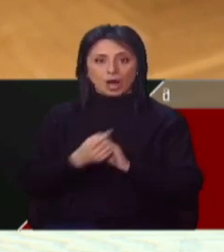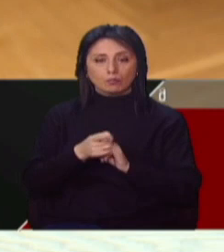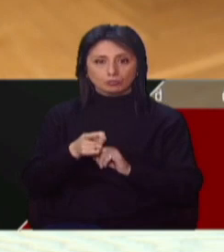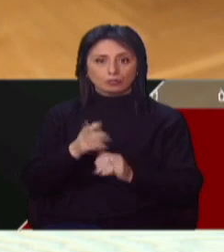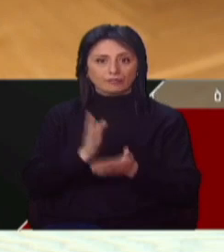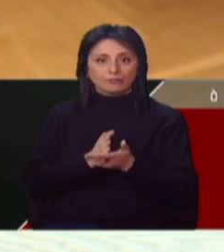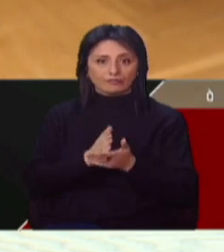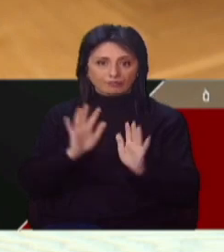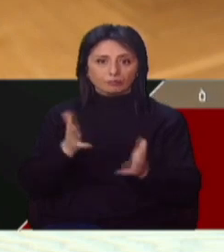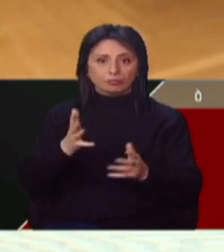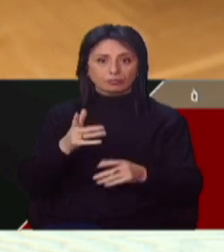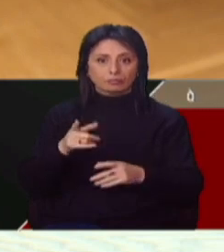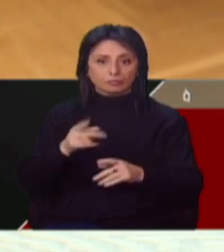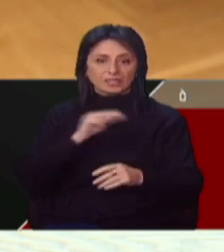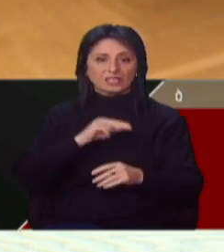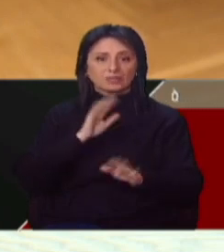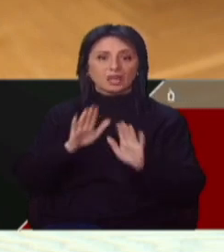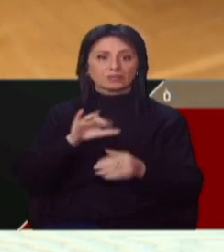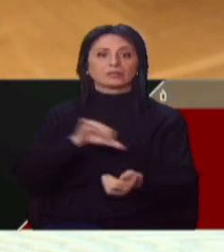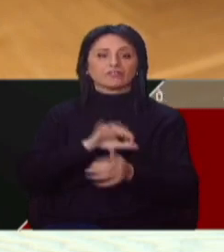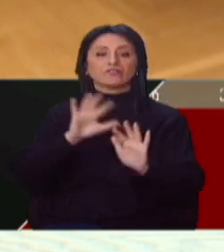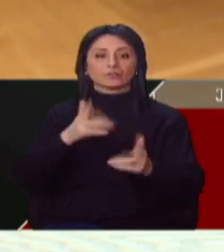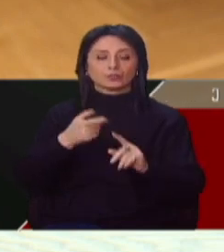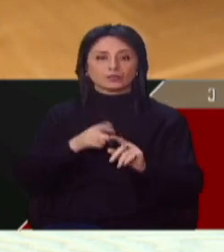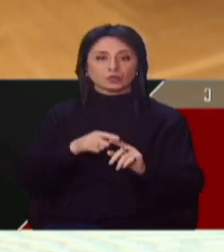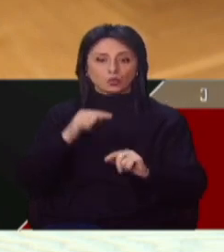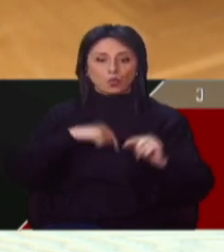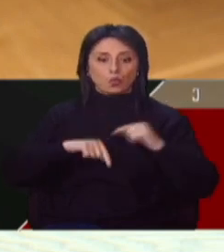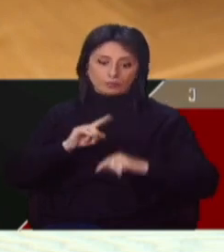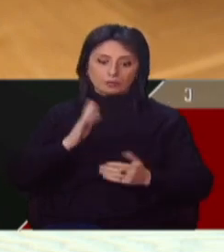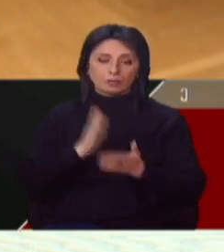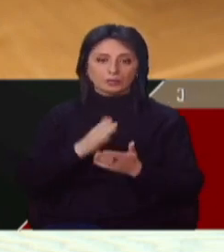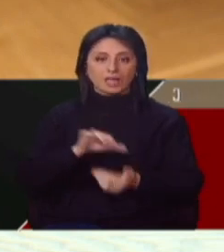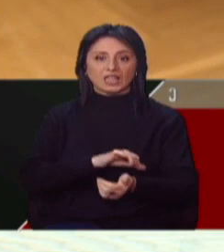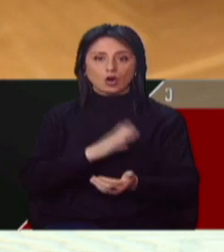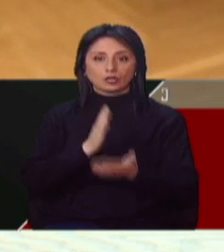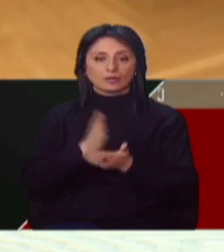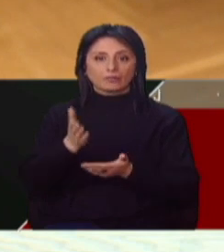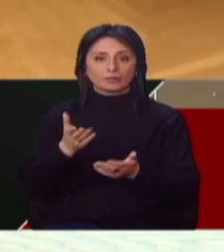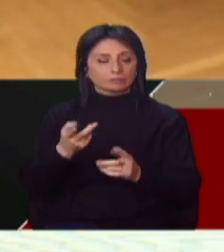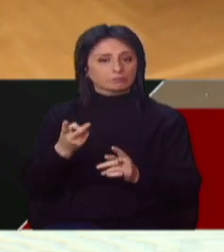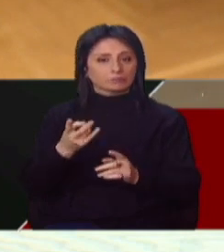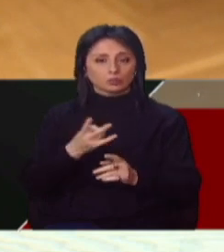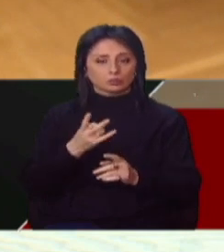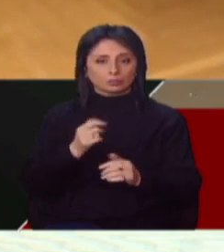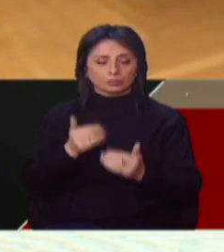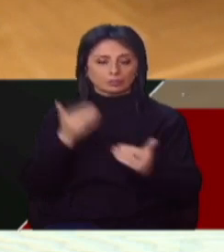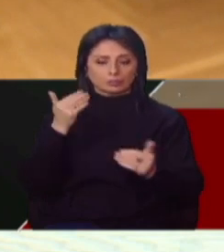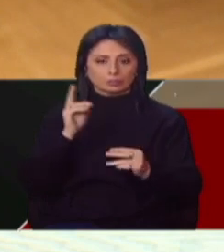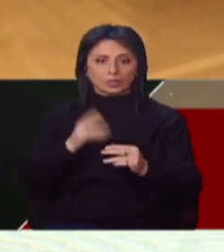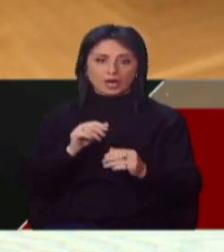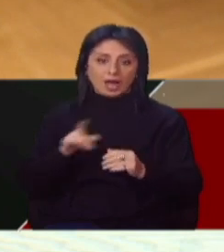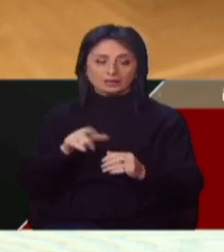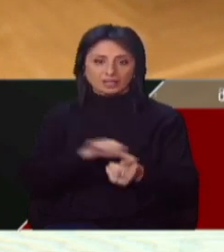ucides, am sa huris hemzuhanelis organism și ragața narcoticul sa șoleba, an tau